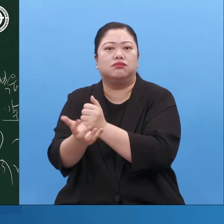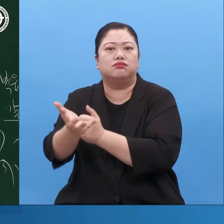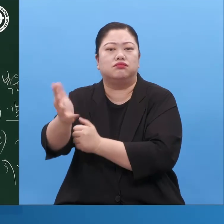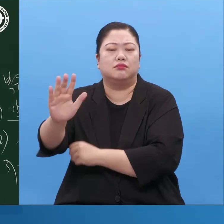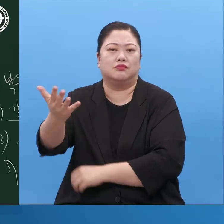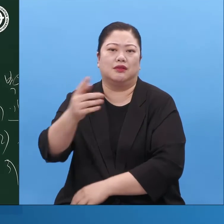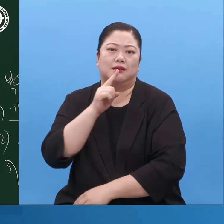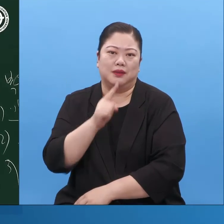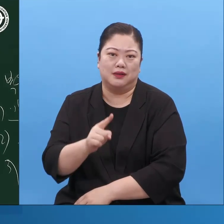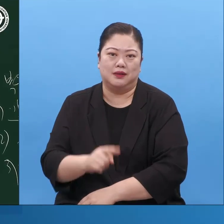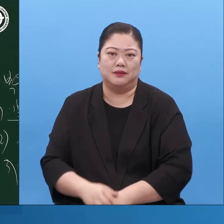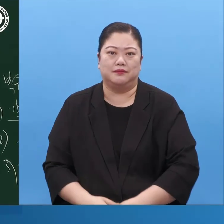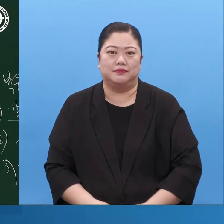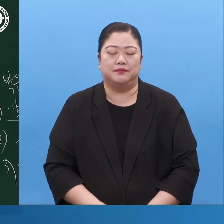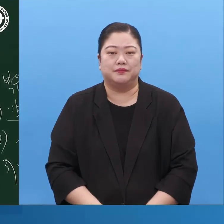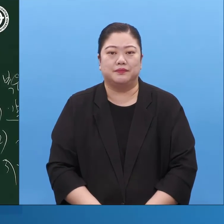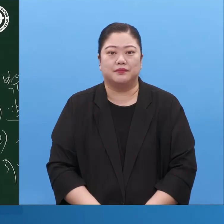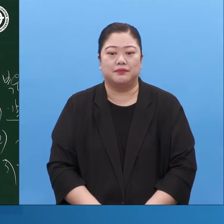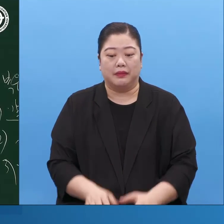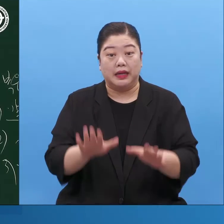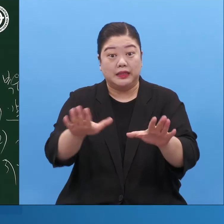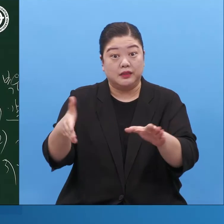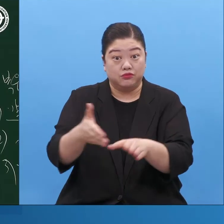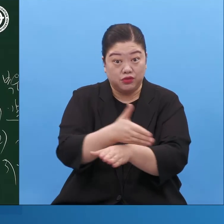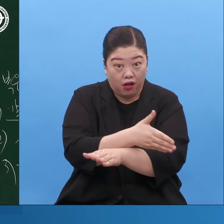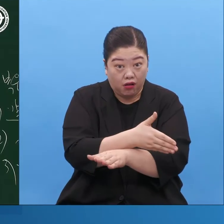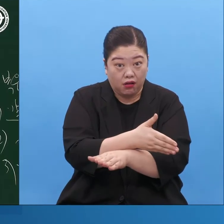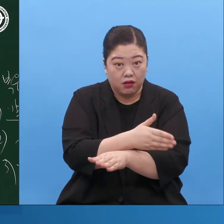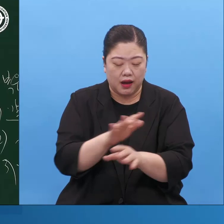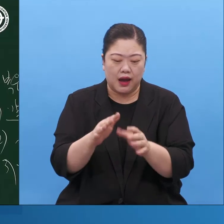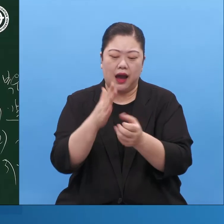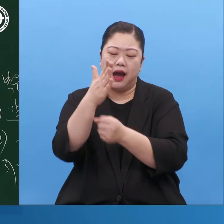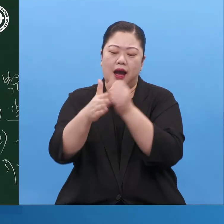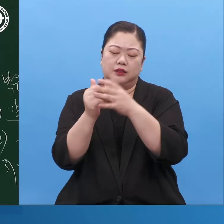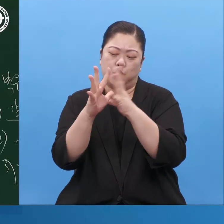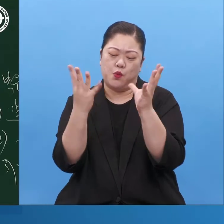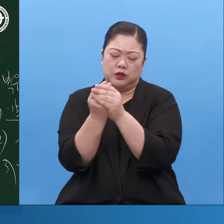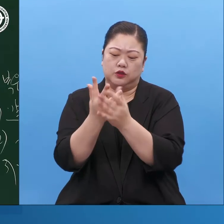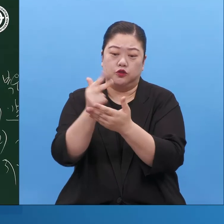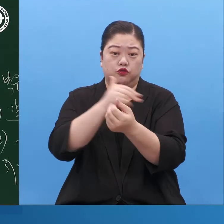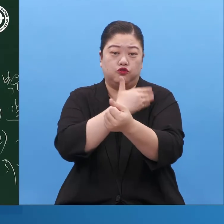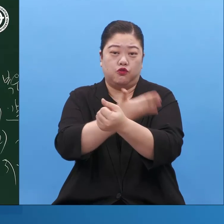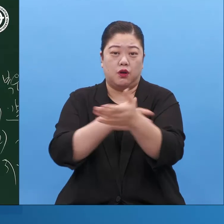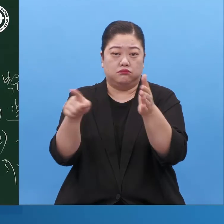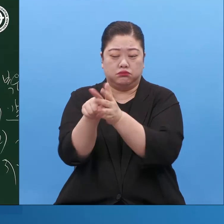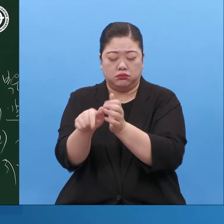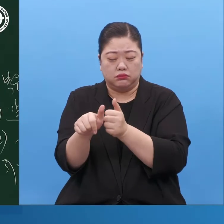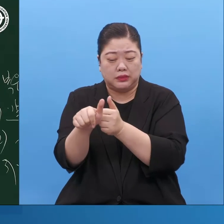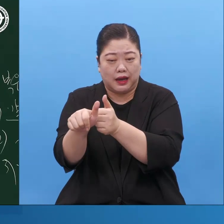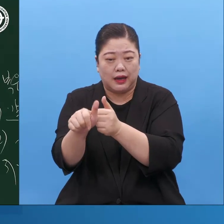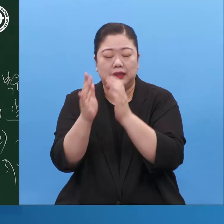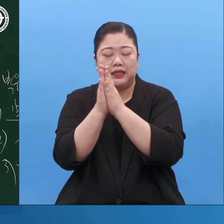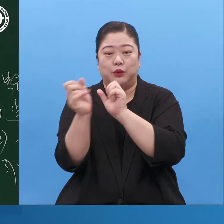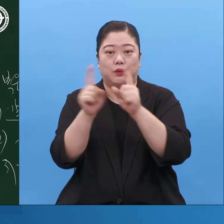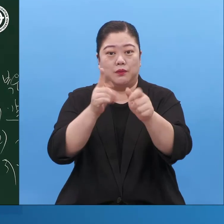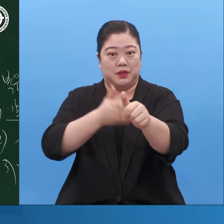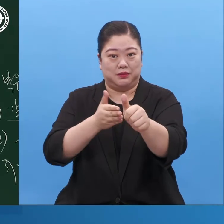지금 이 시간부터 그 기도가 시작되기를 주의 이름으로 축복합니다. 기도하겠습니다.